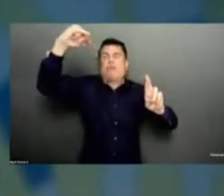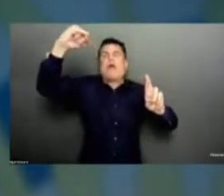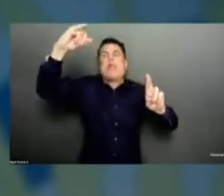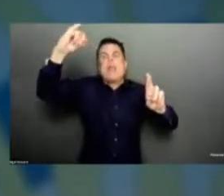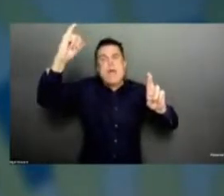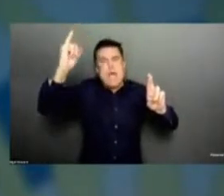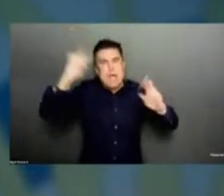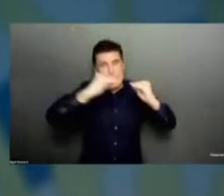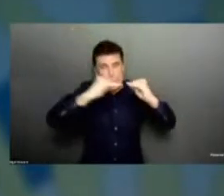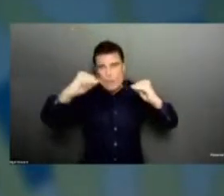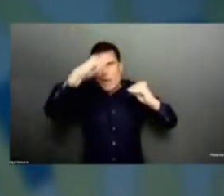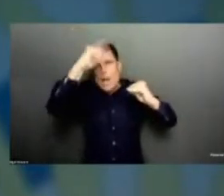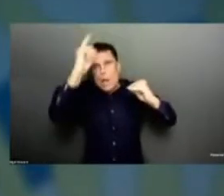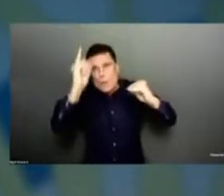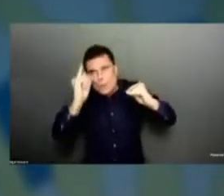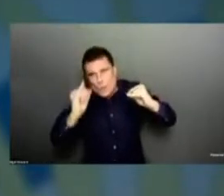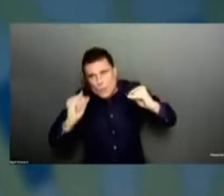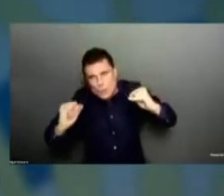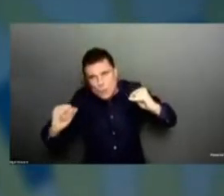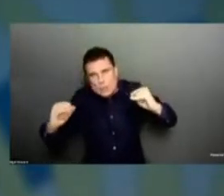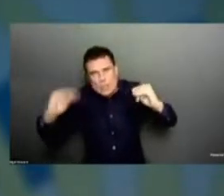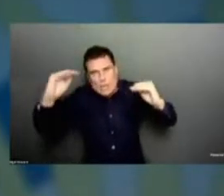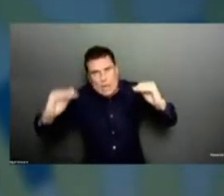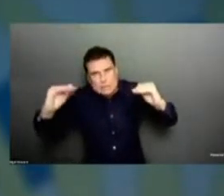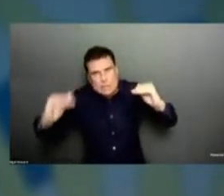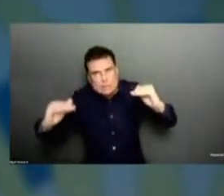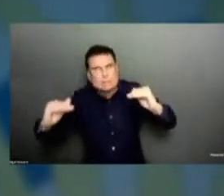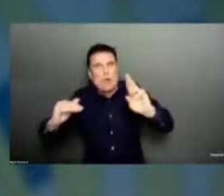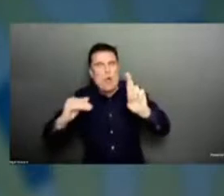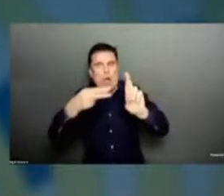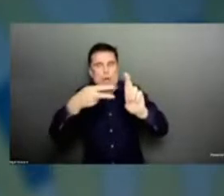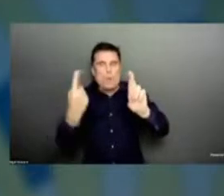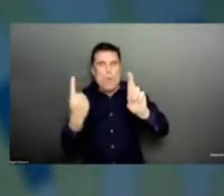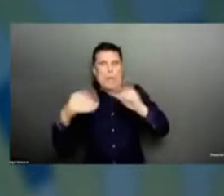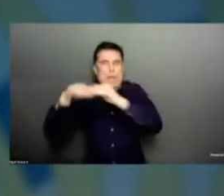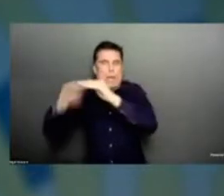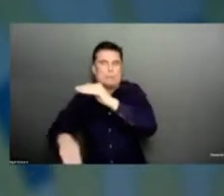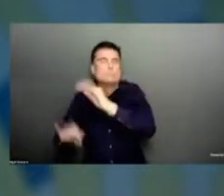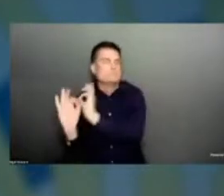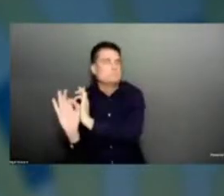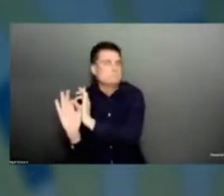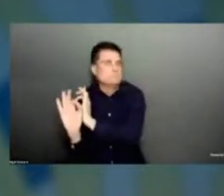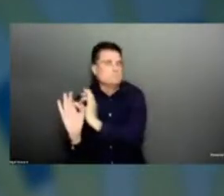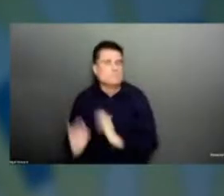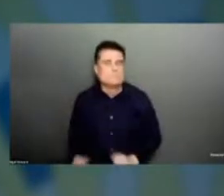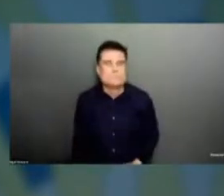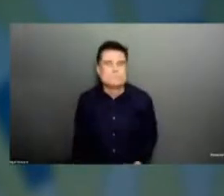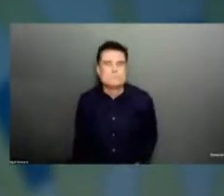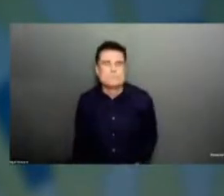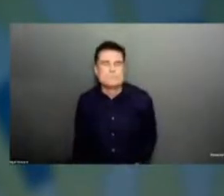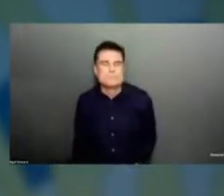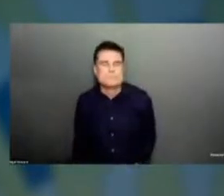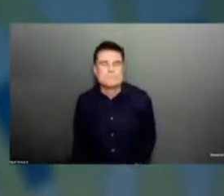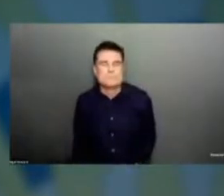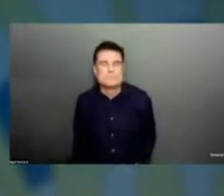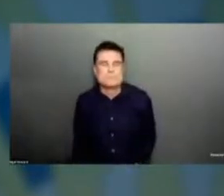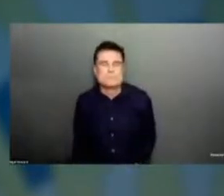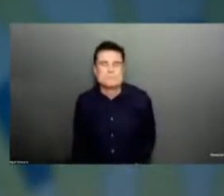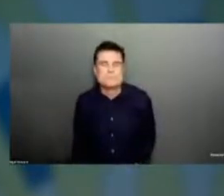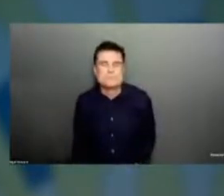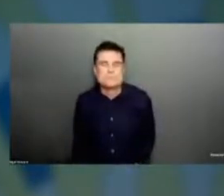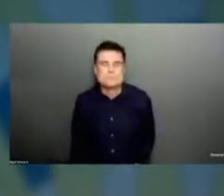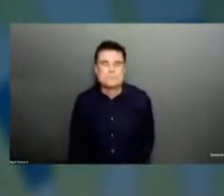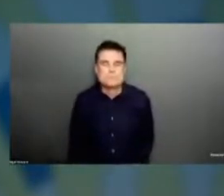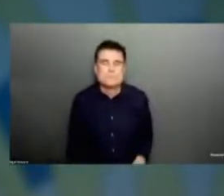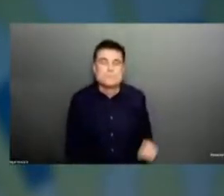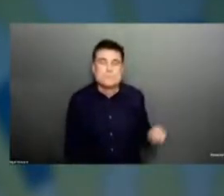取得 and 的 the 这个 north, 稍 where 微 it's 取 been 得了 very 一点 stressful 小小的 and 进 strained 步， across 这个 the 只能 north. 这么理解。那么这个呢 The 是 other 指 modeling 的 that we 是